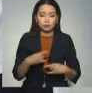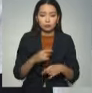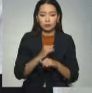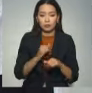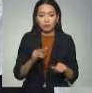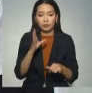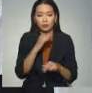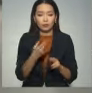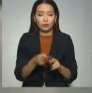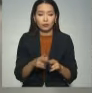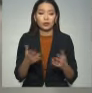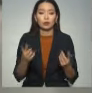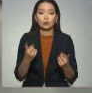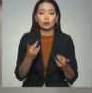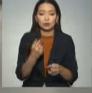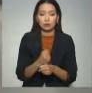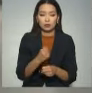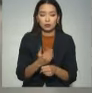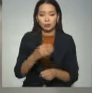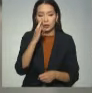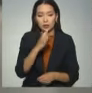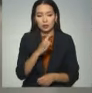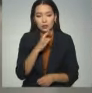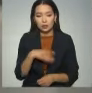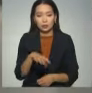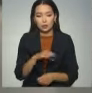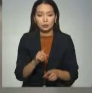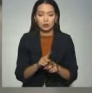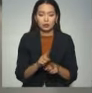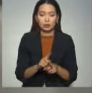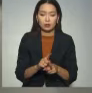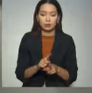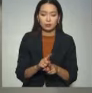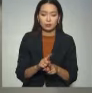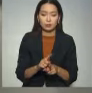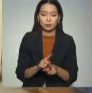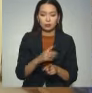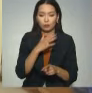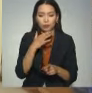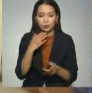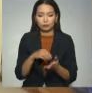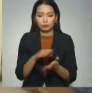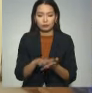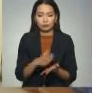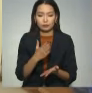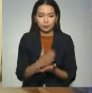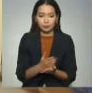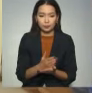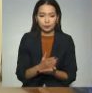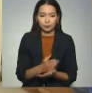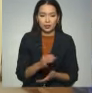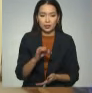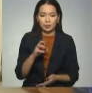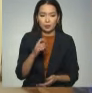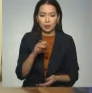Сондықтан ол ұрпақ қандай болады? Бүкіл Қазақстанда 100 мыңдай адам есепте бар. Психолог Анаргүл